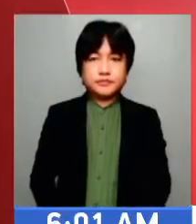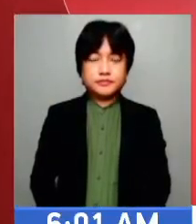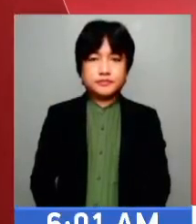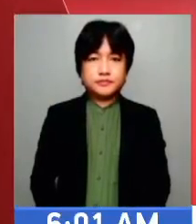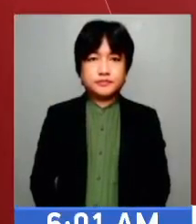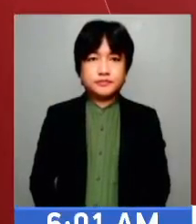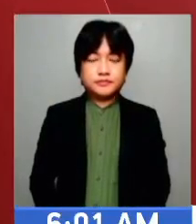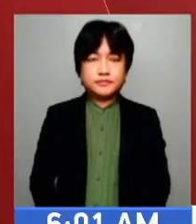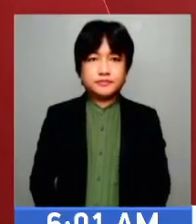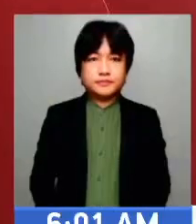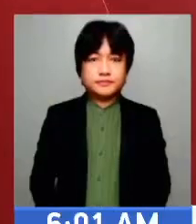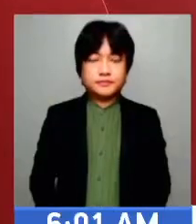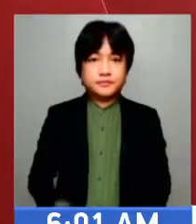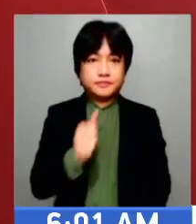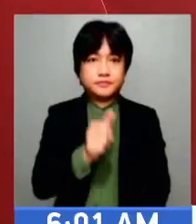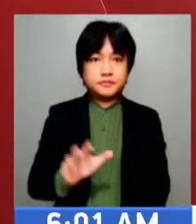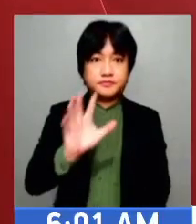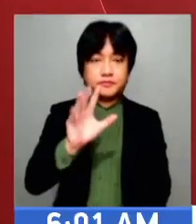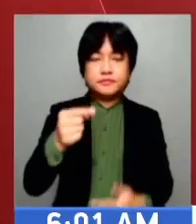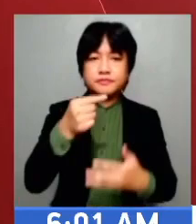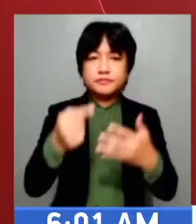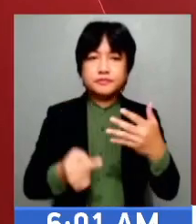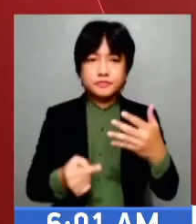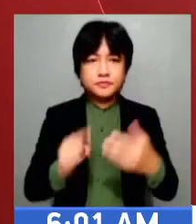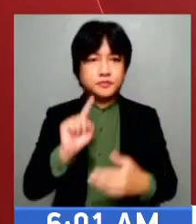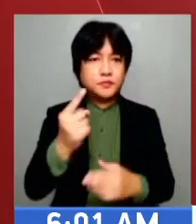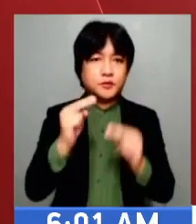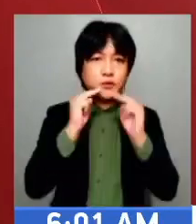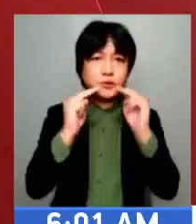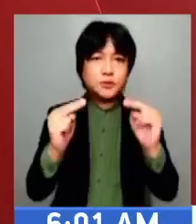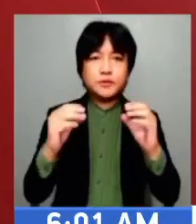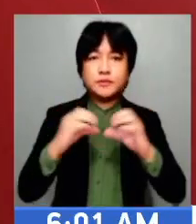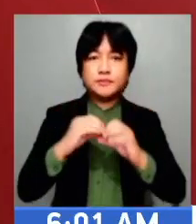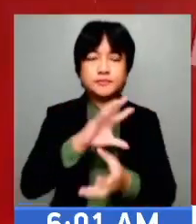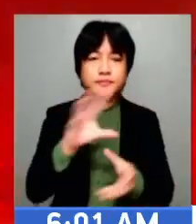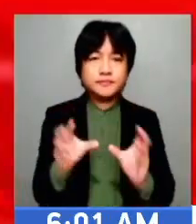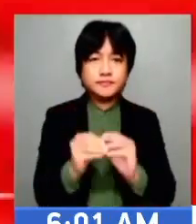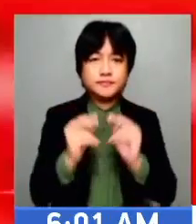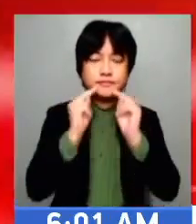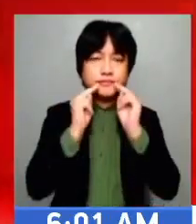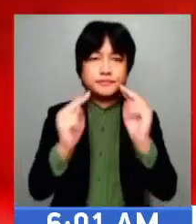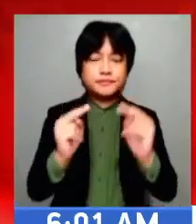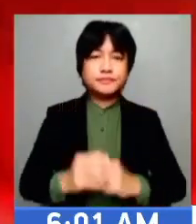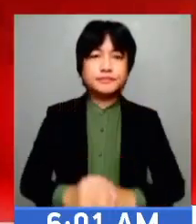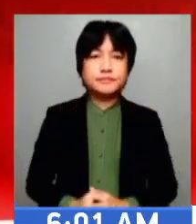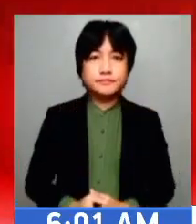Magandang umaga, narito na mga unang balitang hatid ng GMA Integrated News.